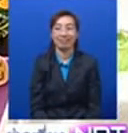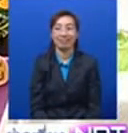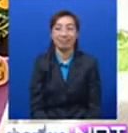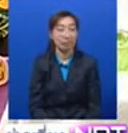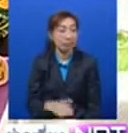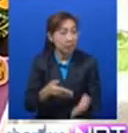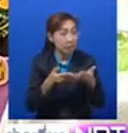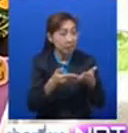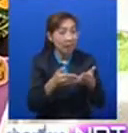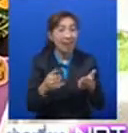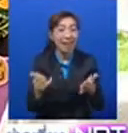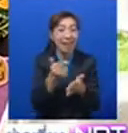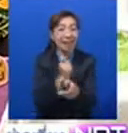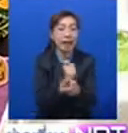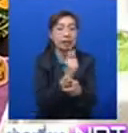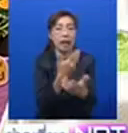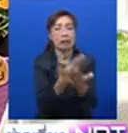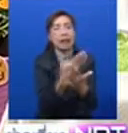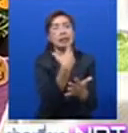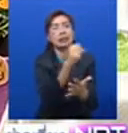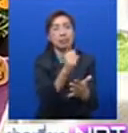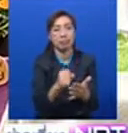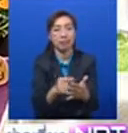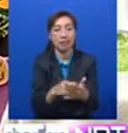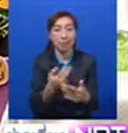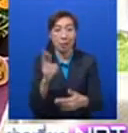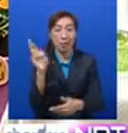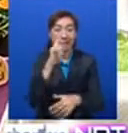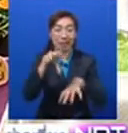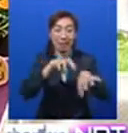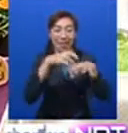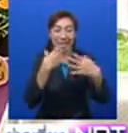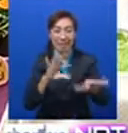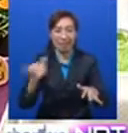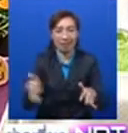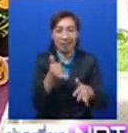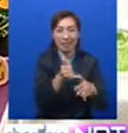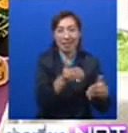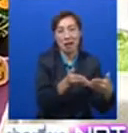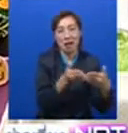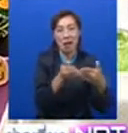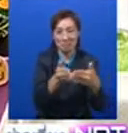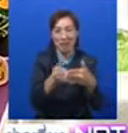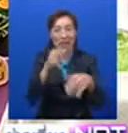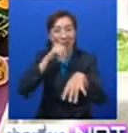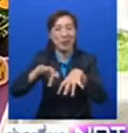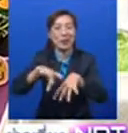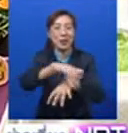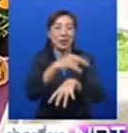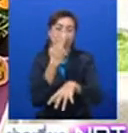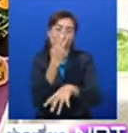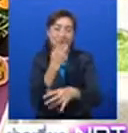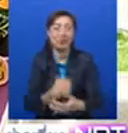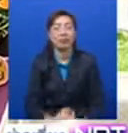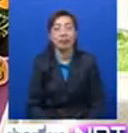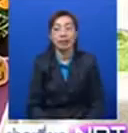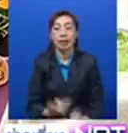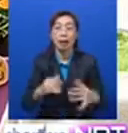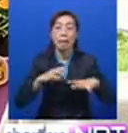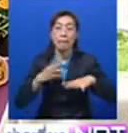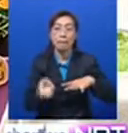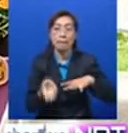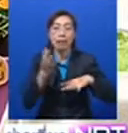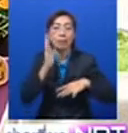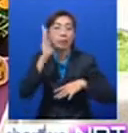เรือ10บาทเท่านั้นเองคุณบุญวินาค่ะเดี๋ยวจัดข่าวเที่ยงเสร็จต้องขออนุญาตนั่งเรือข้าม ฝั่งไปสักนิดนะ พักกันก่อน